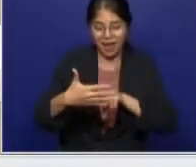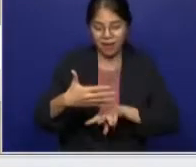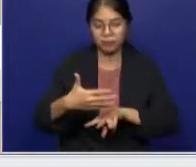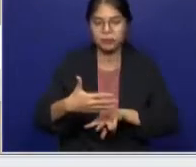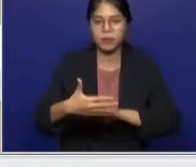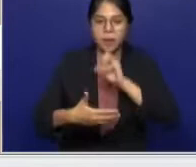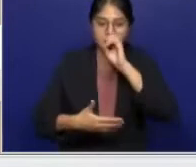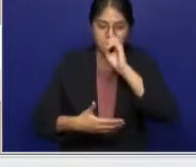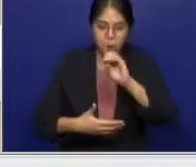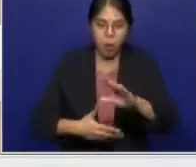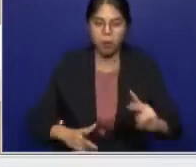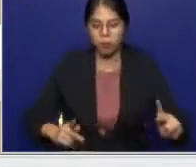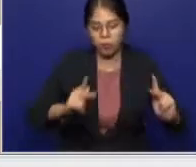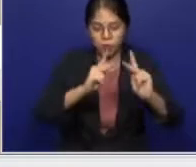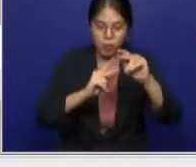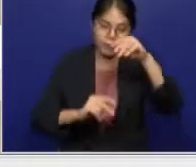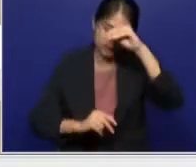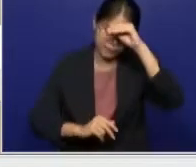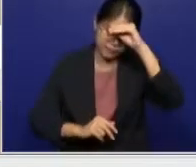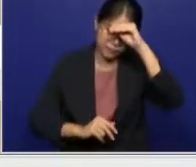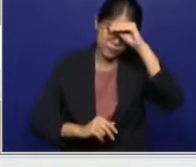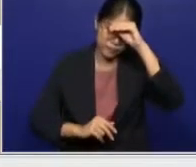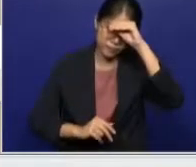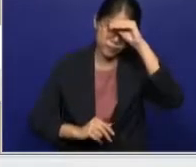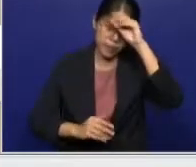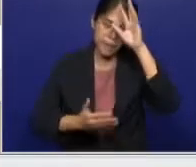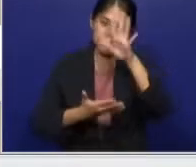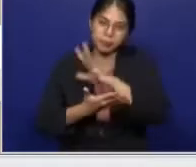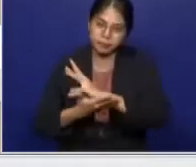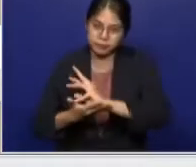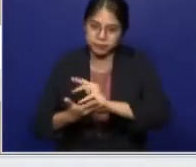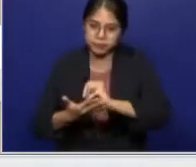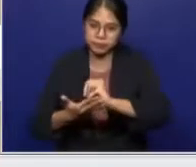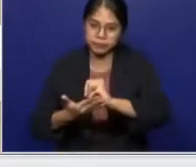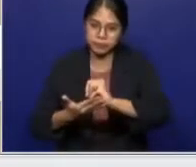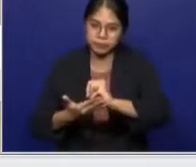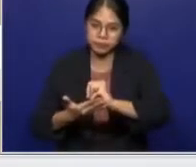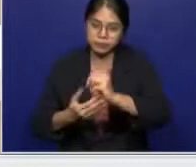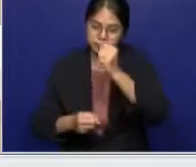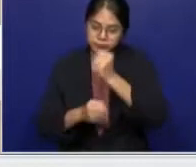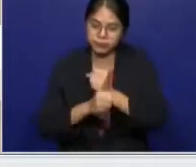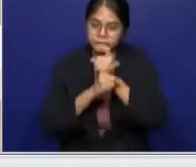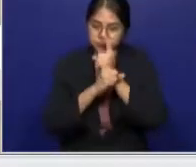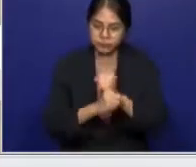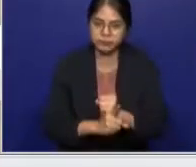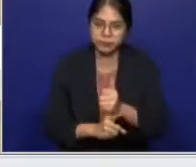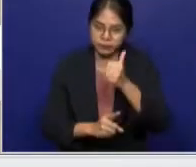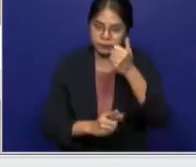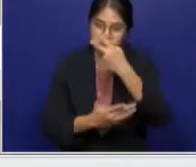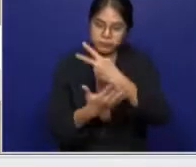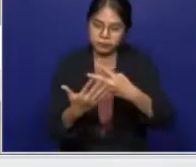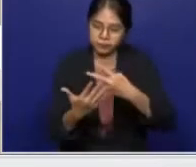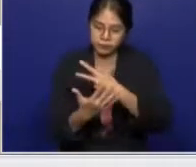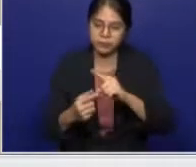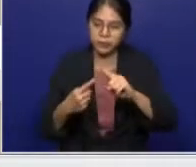ให้กระทรวงศึกษาธิการหรือสถาบันดมบุตรศึกษานะฮะทำให้ได้นะครับมันอยู่ในตัวหนังสือ 1.